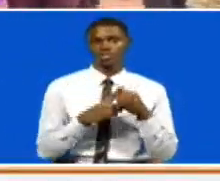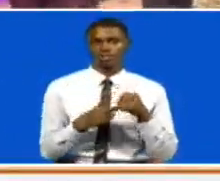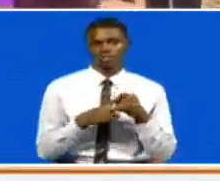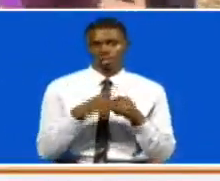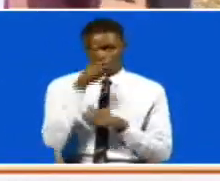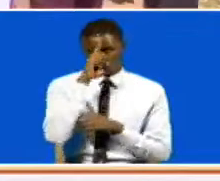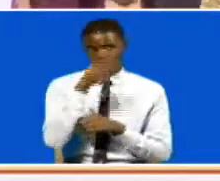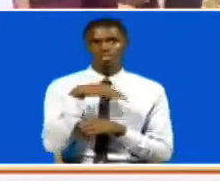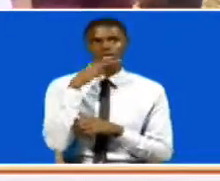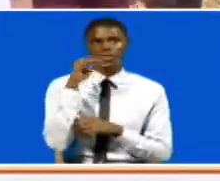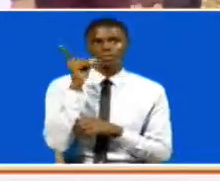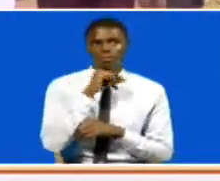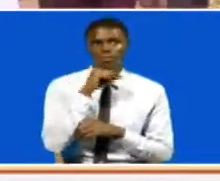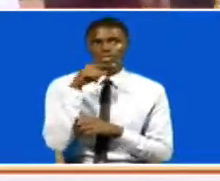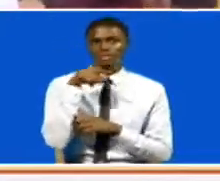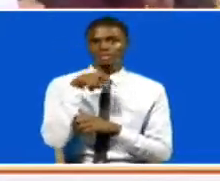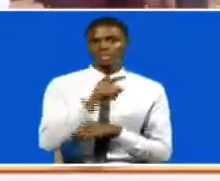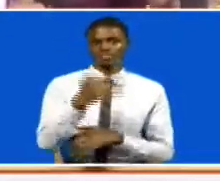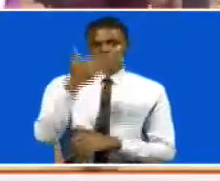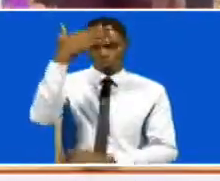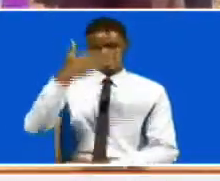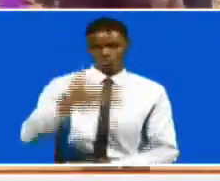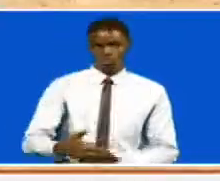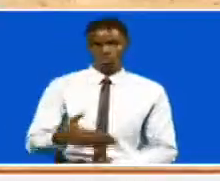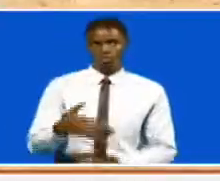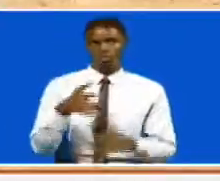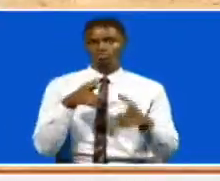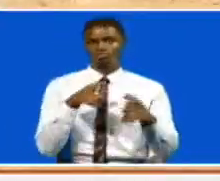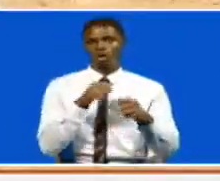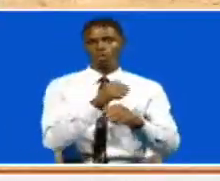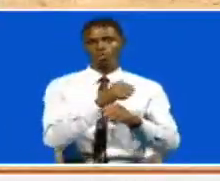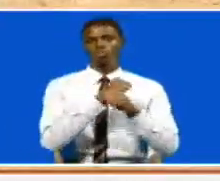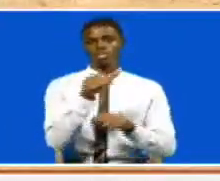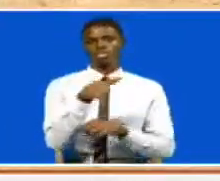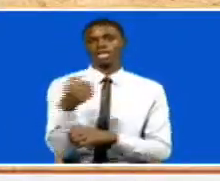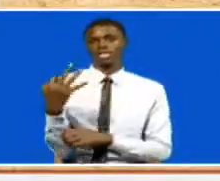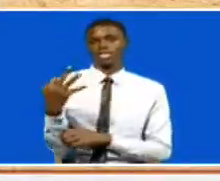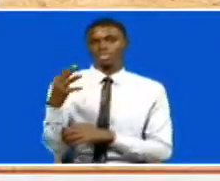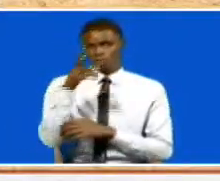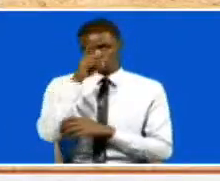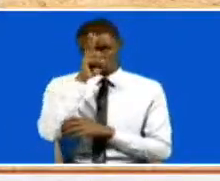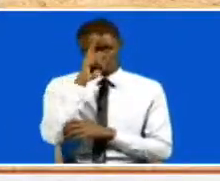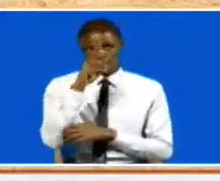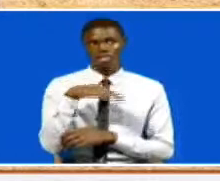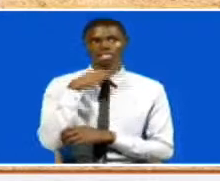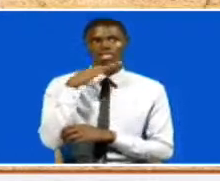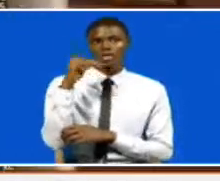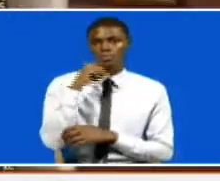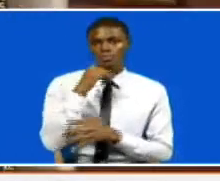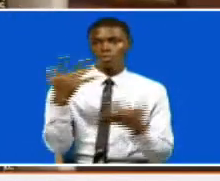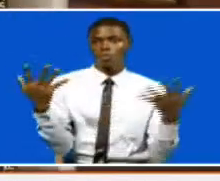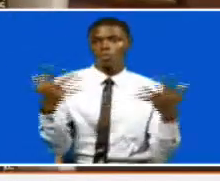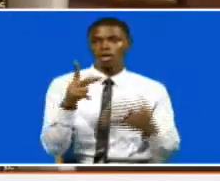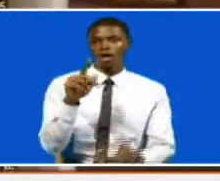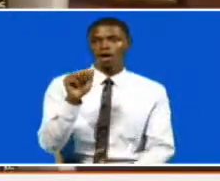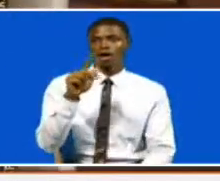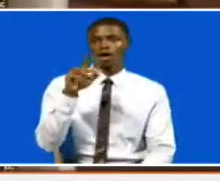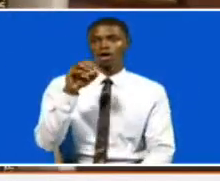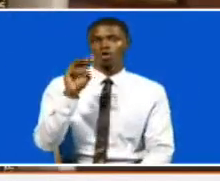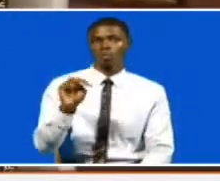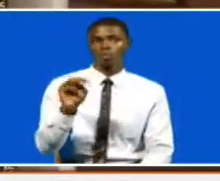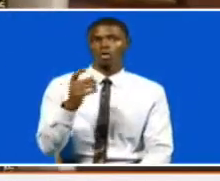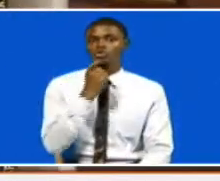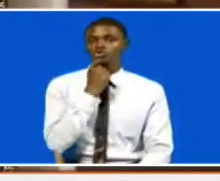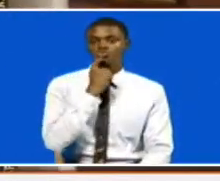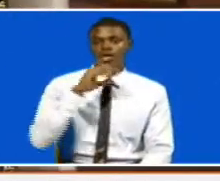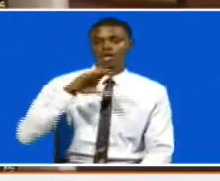afisa aliuawa akiwa yupo mstari wa mbele kwa stiri maafisa wengine watatu waliuawa katika eneo la Kakong, kaunti